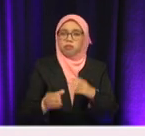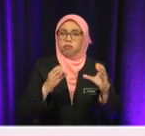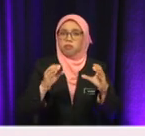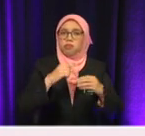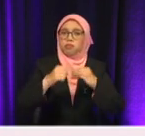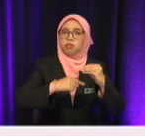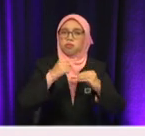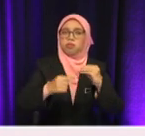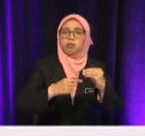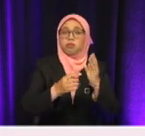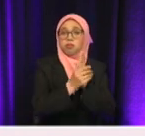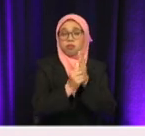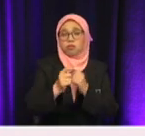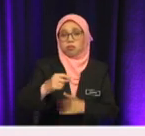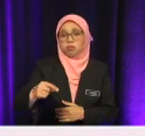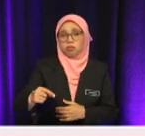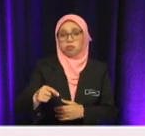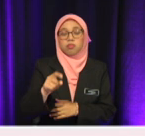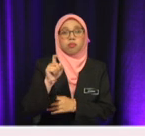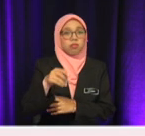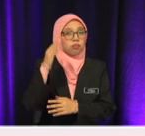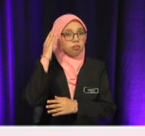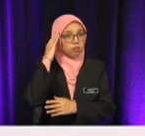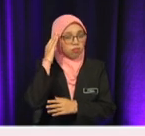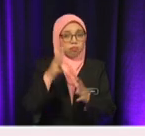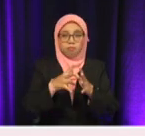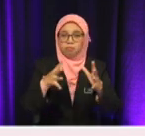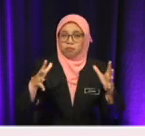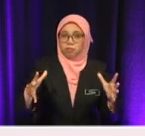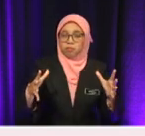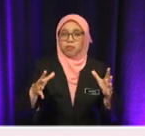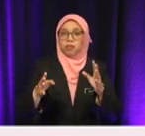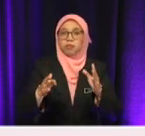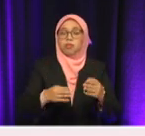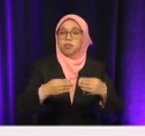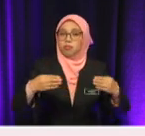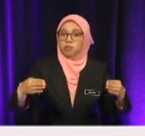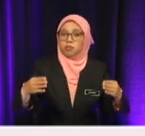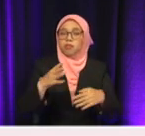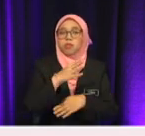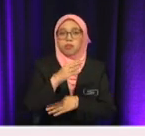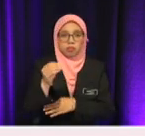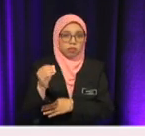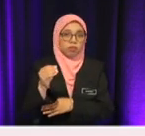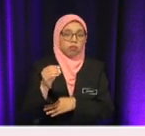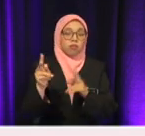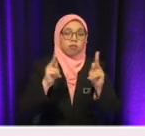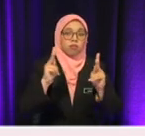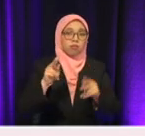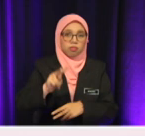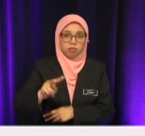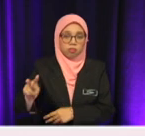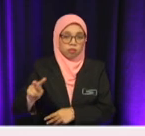bermaksud kita akan merujuk kepada perkembangan bahasa, komunikasi dan juga literasi awal kanak-kanak. Di mana